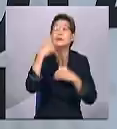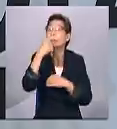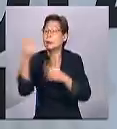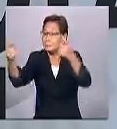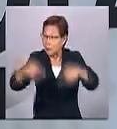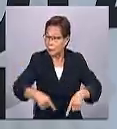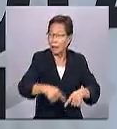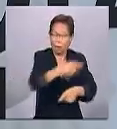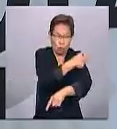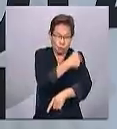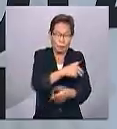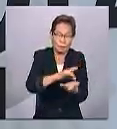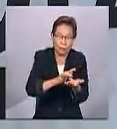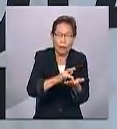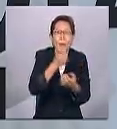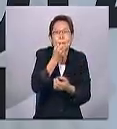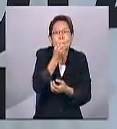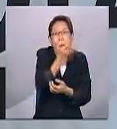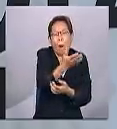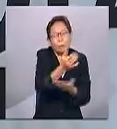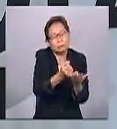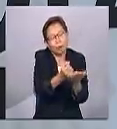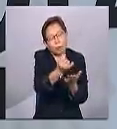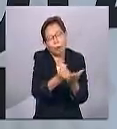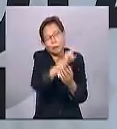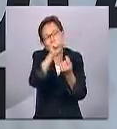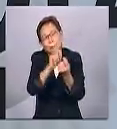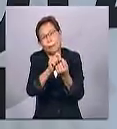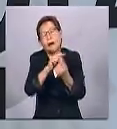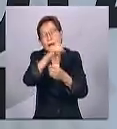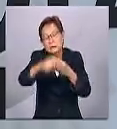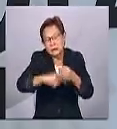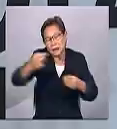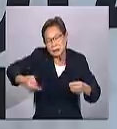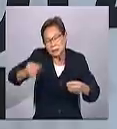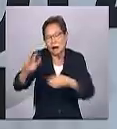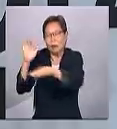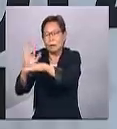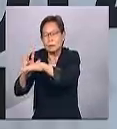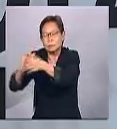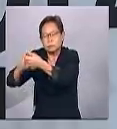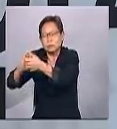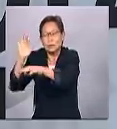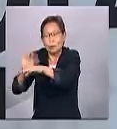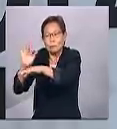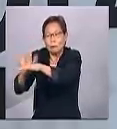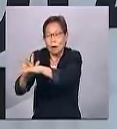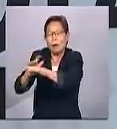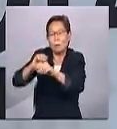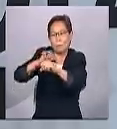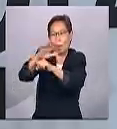rawatan memberi maklumat secara jujur dan tepat mengenai sejarah kontak rapat kes positif